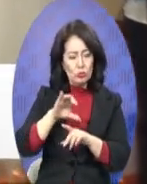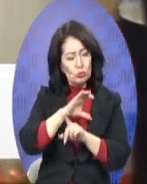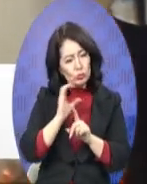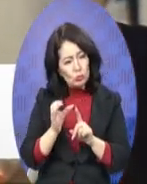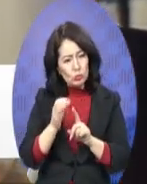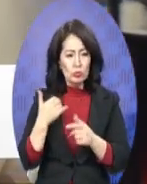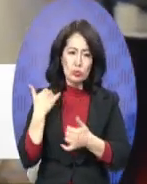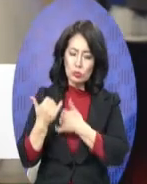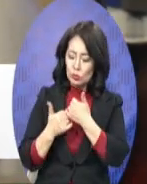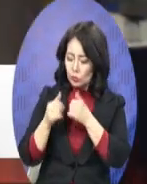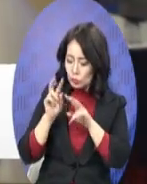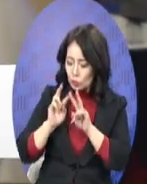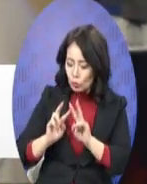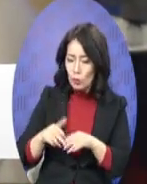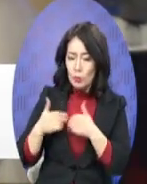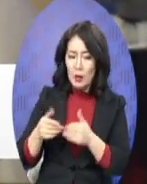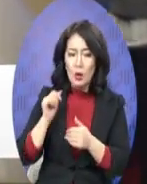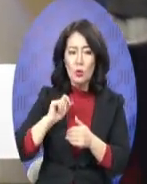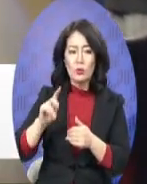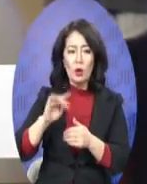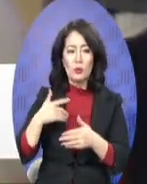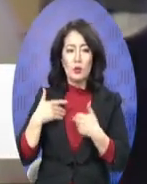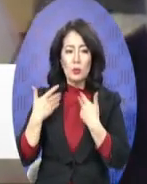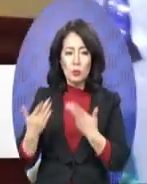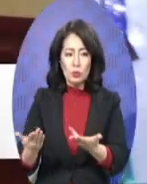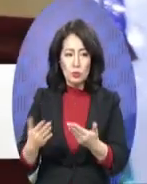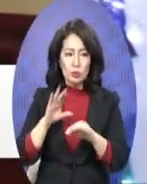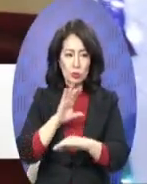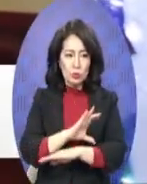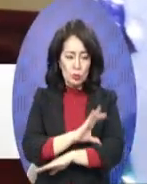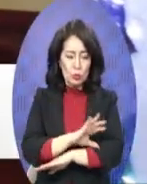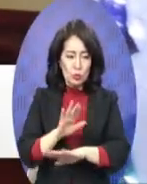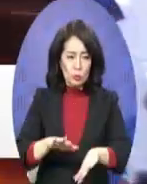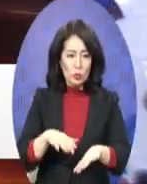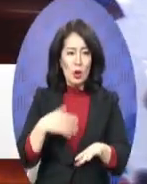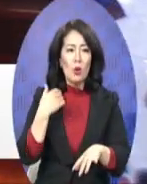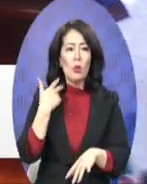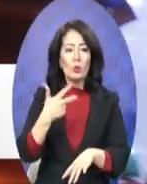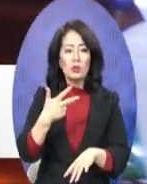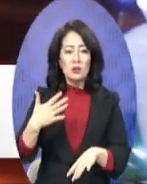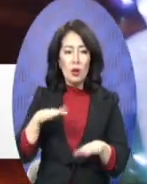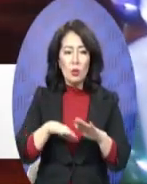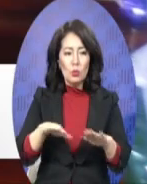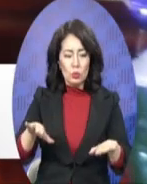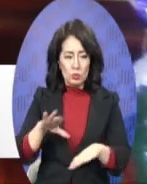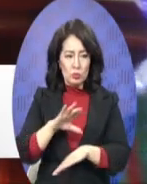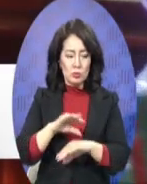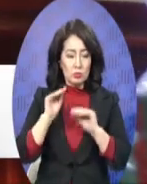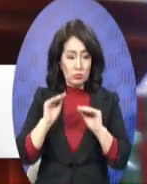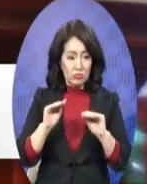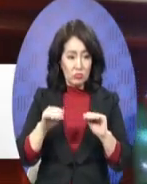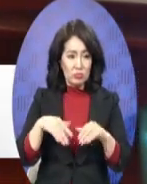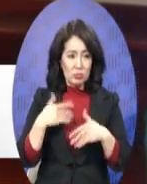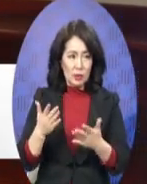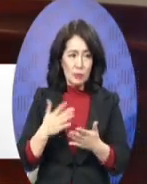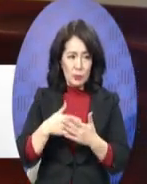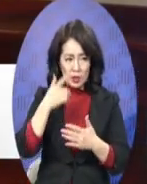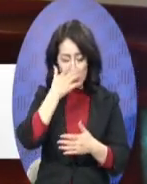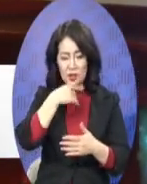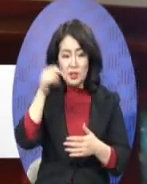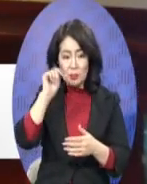их үйлсэд үнэтэй хувь нэмрээ оруулж байгаа тус сургуулийн хувьд 35 сурагчтайгаар үйл ажиллагаагаа явуулж байна. Өнөөдөр Монгол сургуулийн сурагчид шинэ